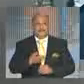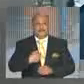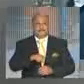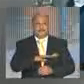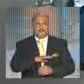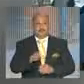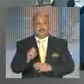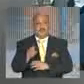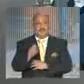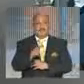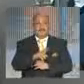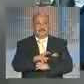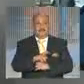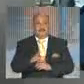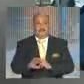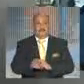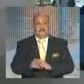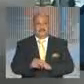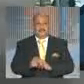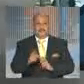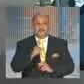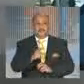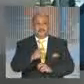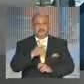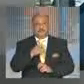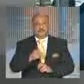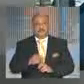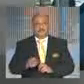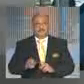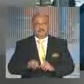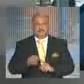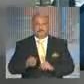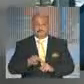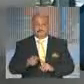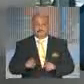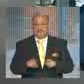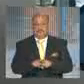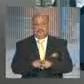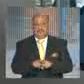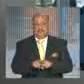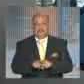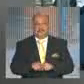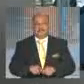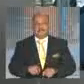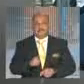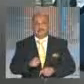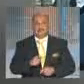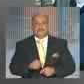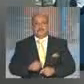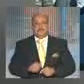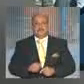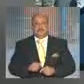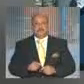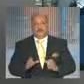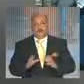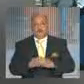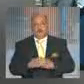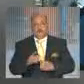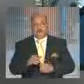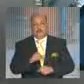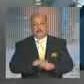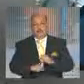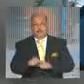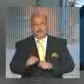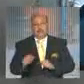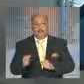للقيام بعملية تنظيف أمام النزل من دهن الحواشي والتنظيف المناطق الخضراء والكنس وعملية